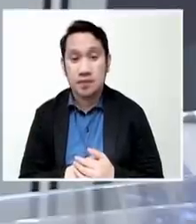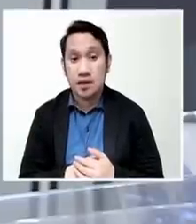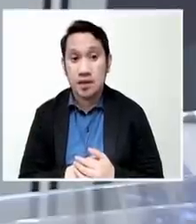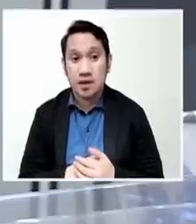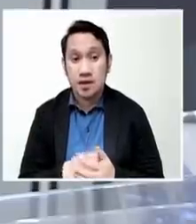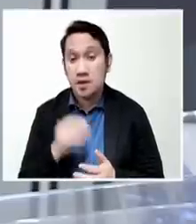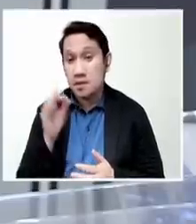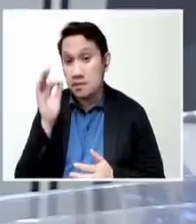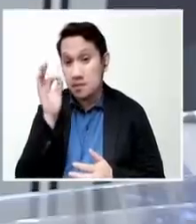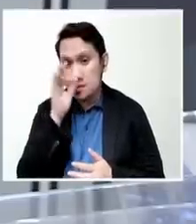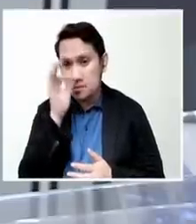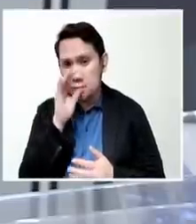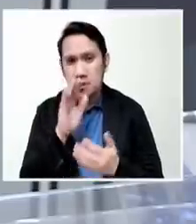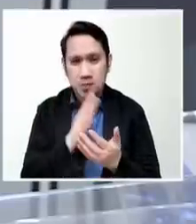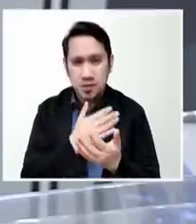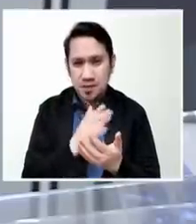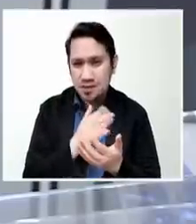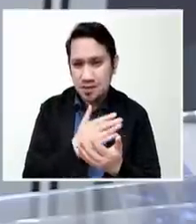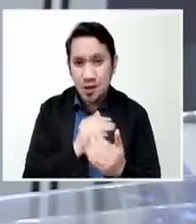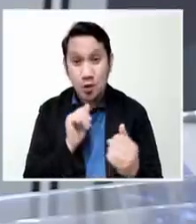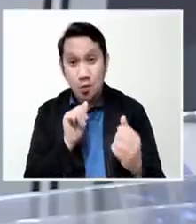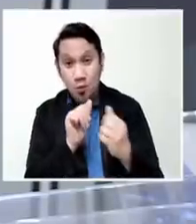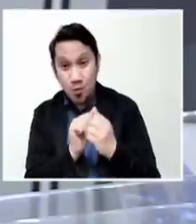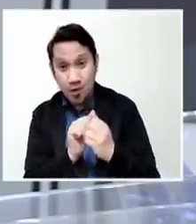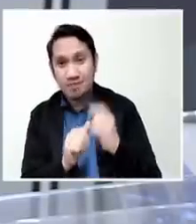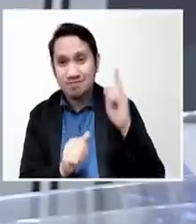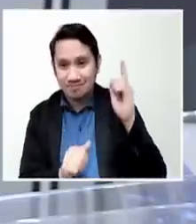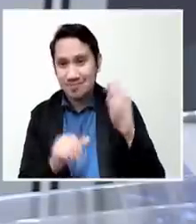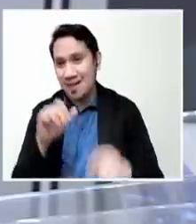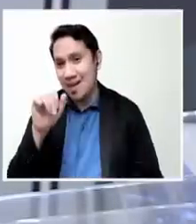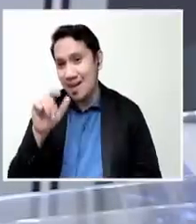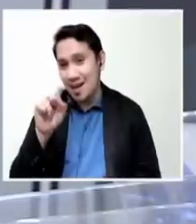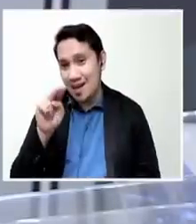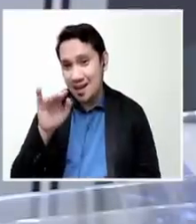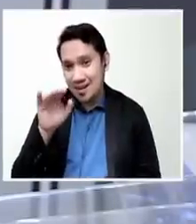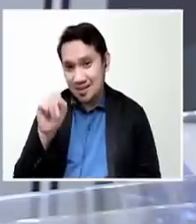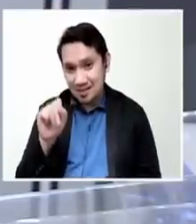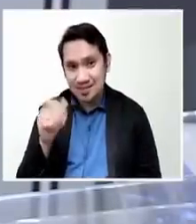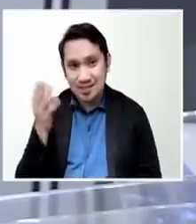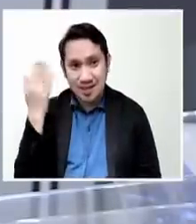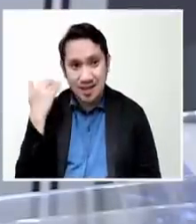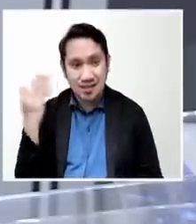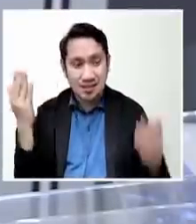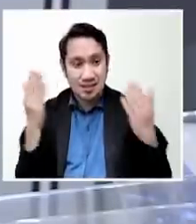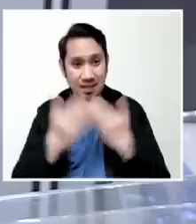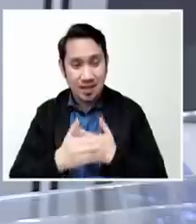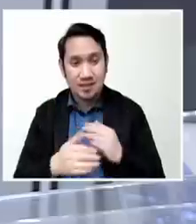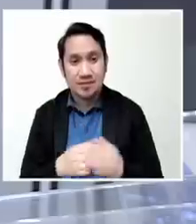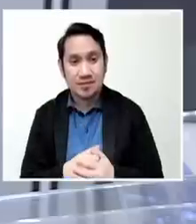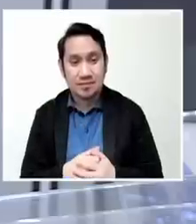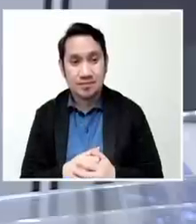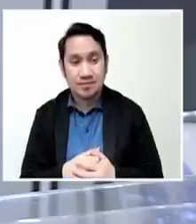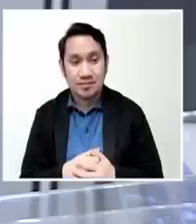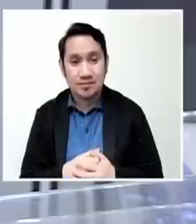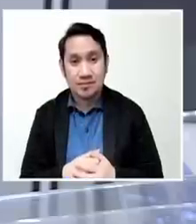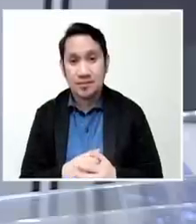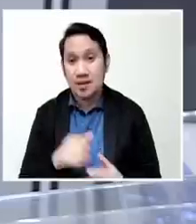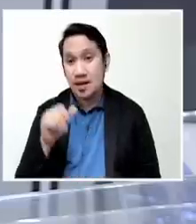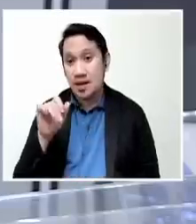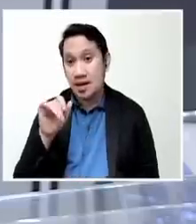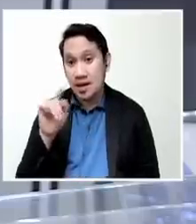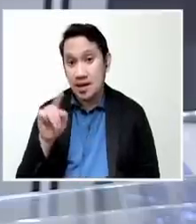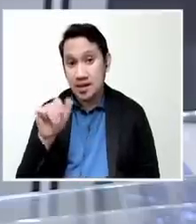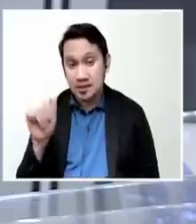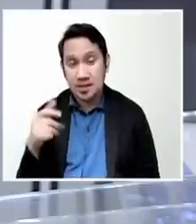ng sold-out concert ng 90s music icon na si Alanis Morissette kagabi. Umiksa na naman si Ice Seguera na nagbukas